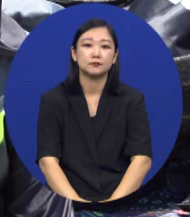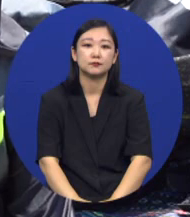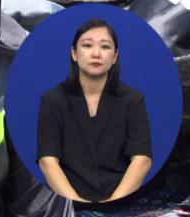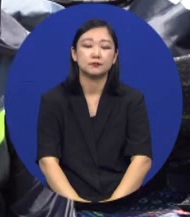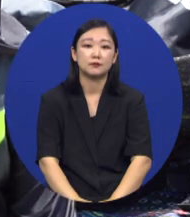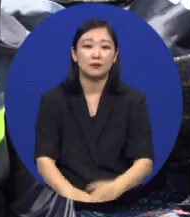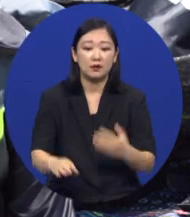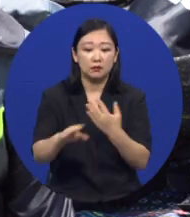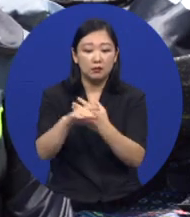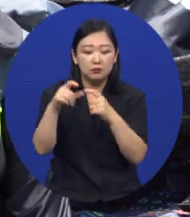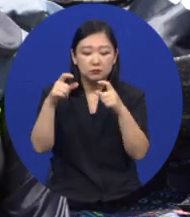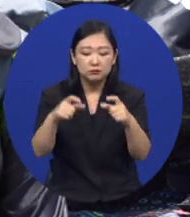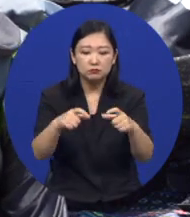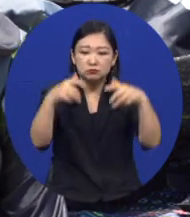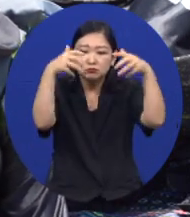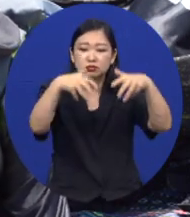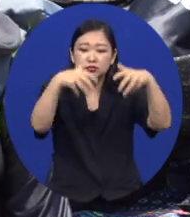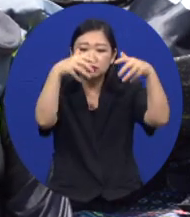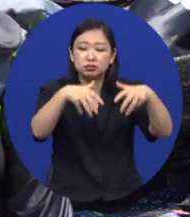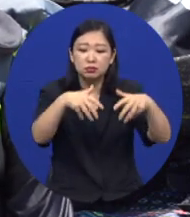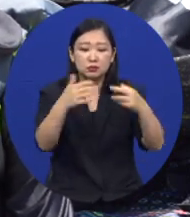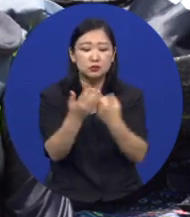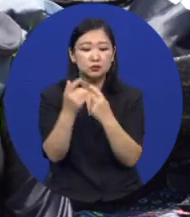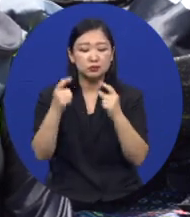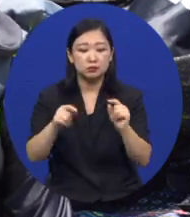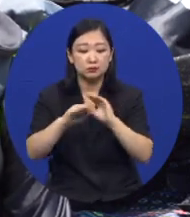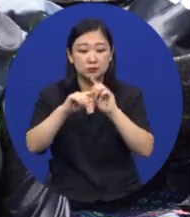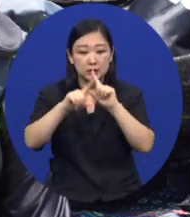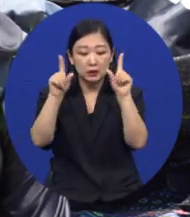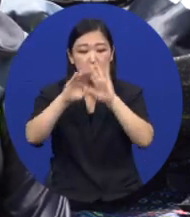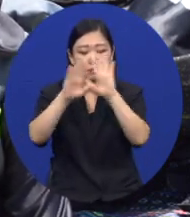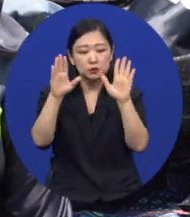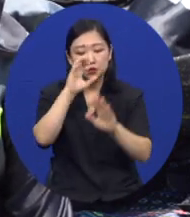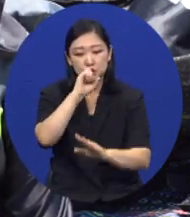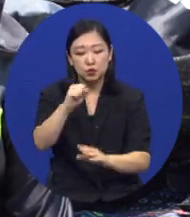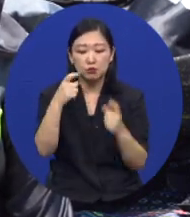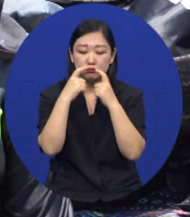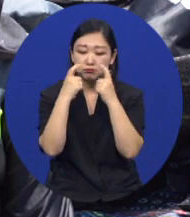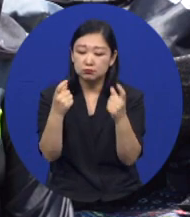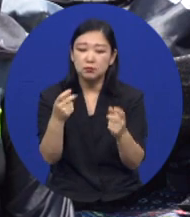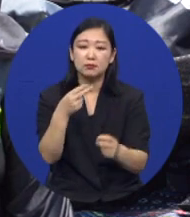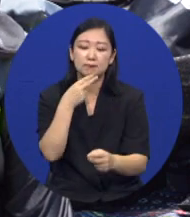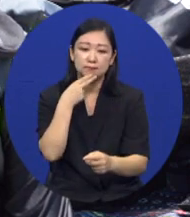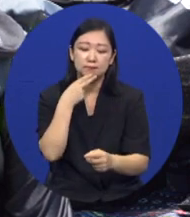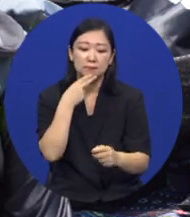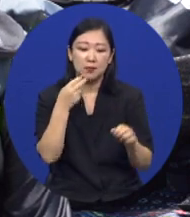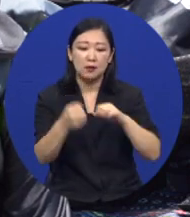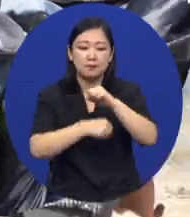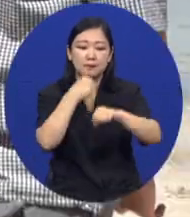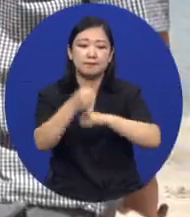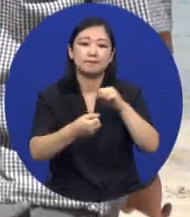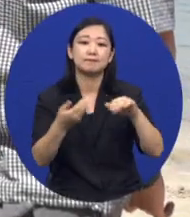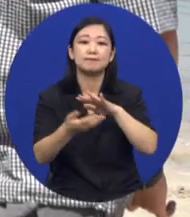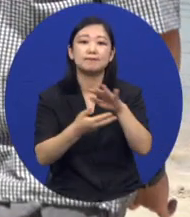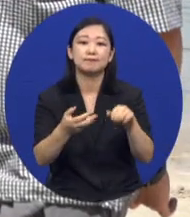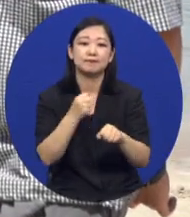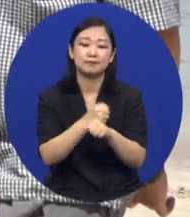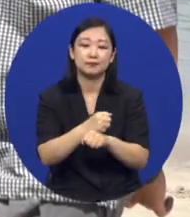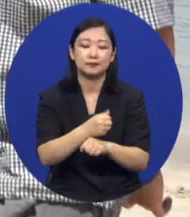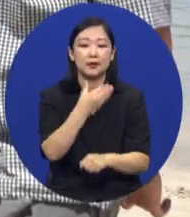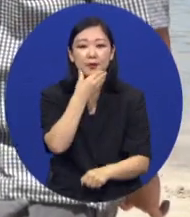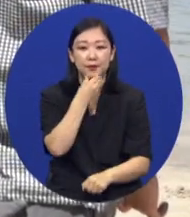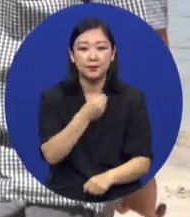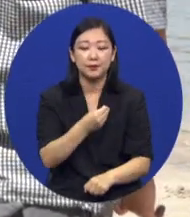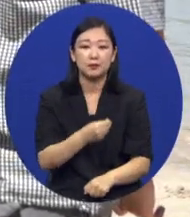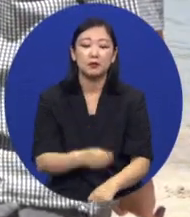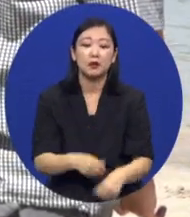다른 지역은 장마 때문에 비가 많이 온다고 하는데 제주도 날씨도 너무 좋고 마스크도 안 쓰고 마음껏 아이들 물놀이 할 수 있어서 참 행복합니다. 지금